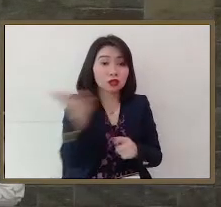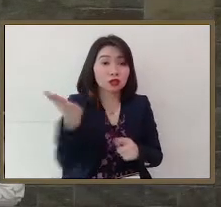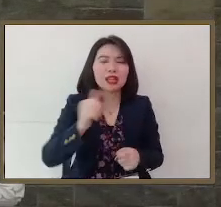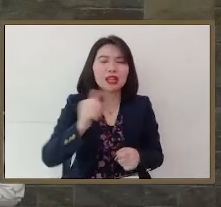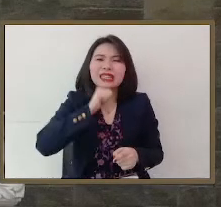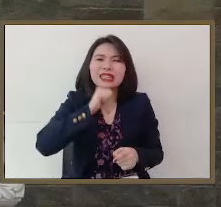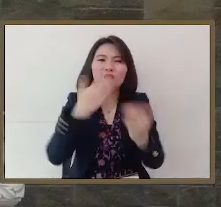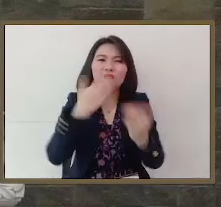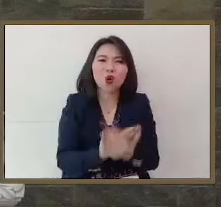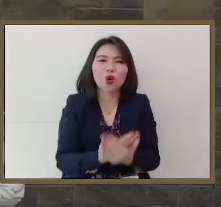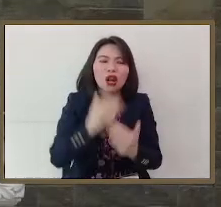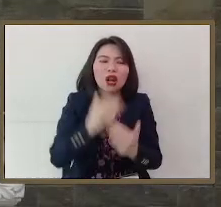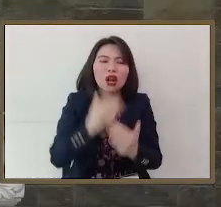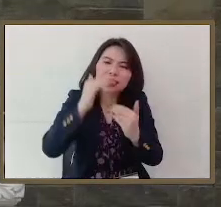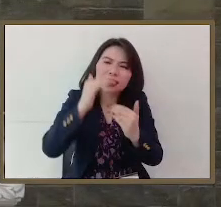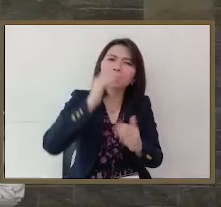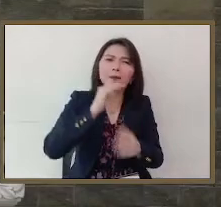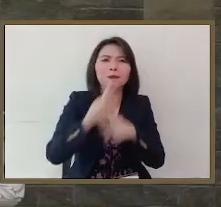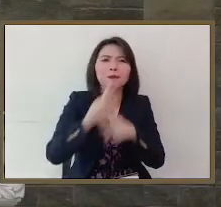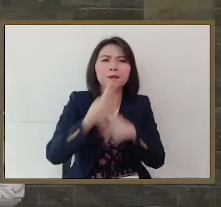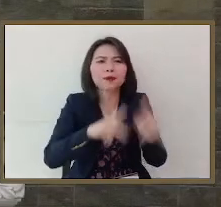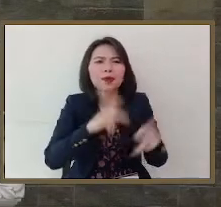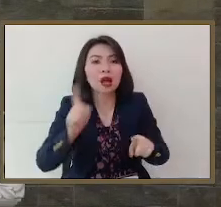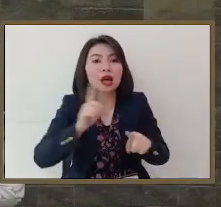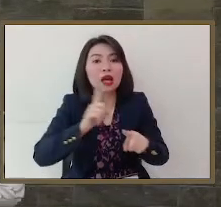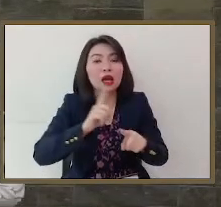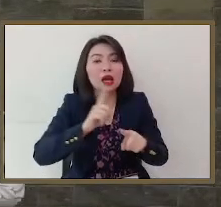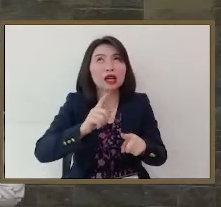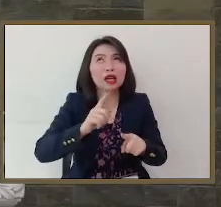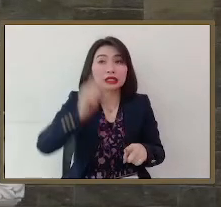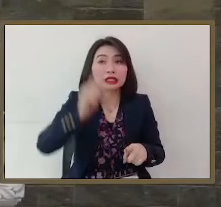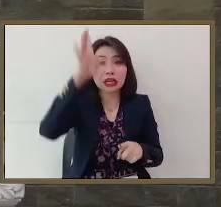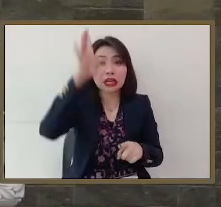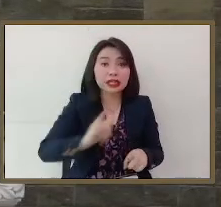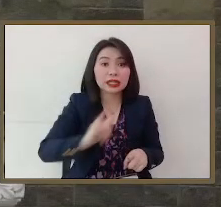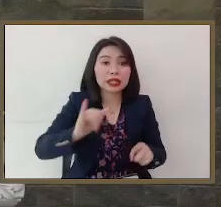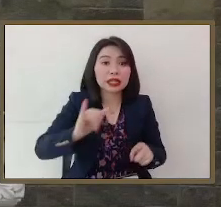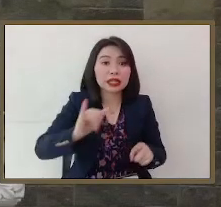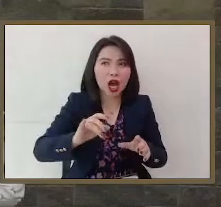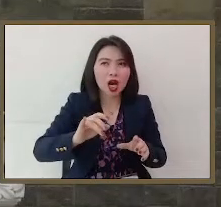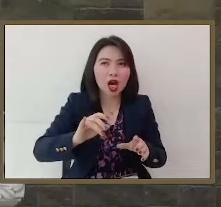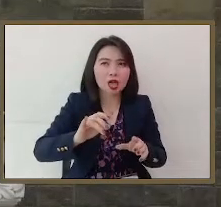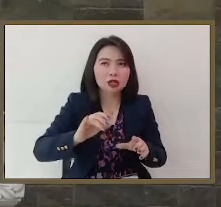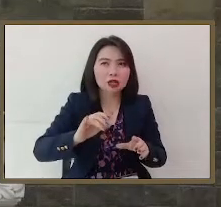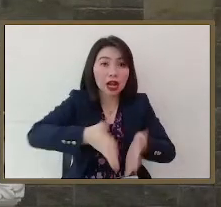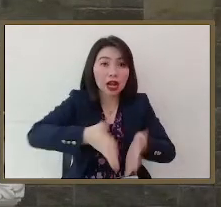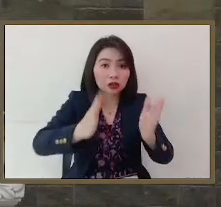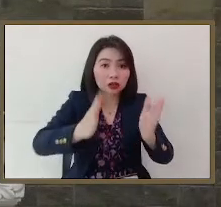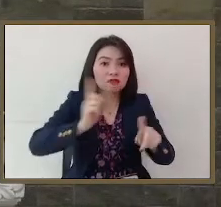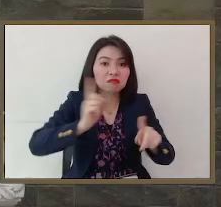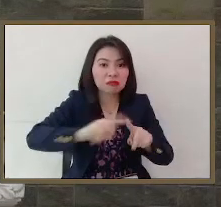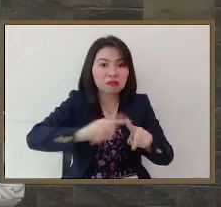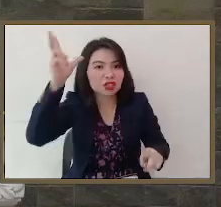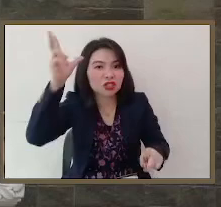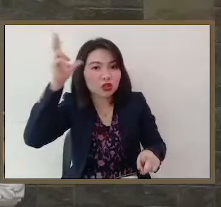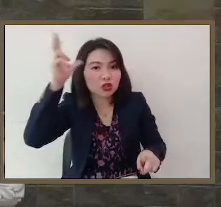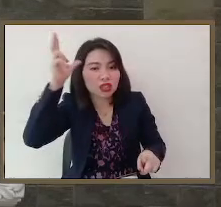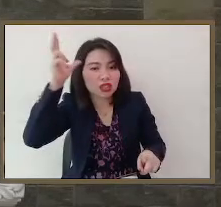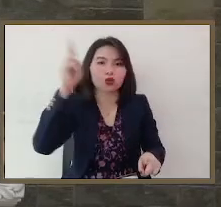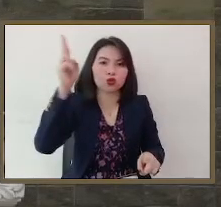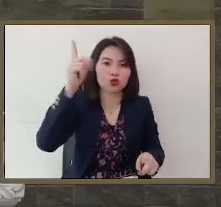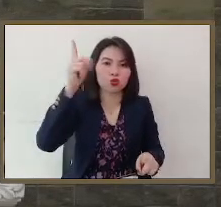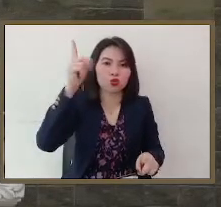ay godly ordained, but most of the time, yan po orchestrated ng Diablo.